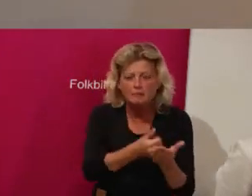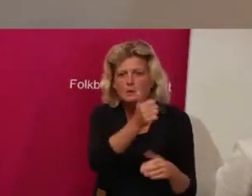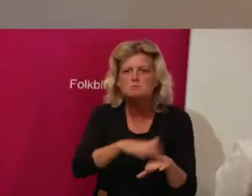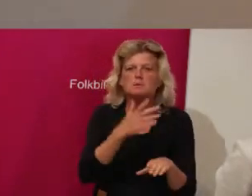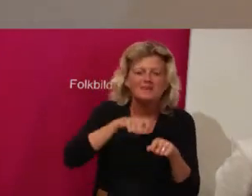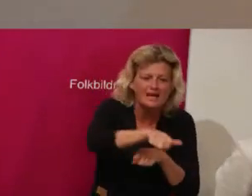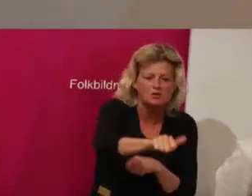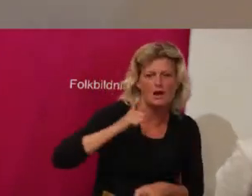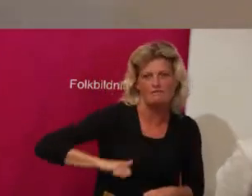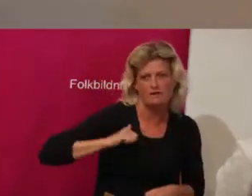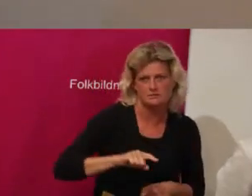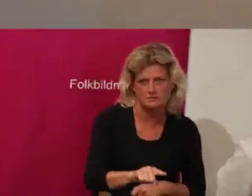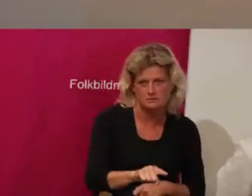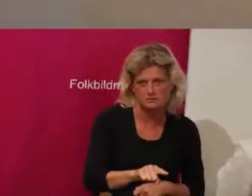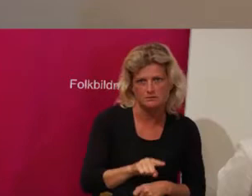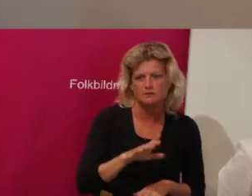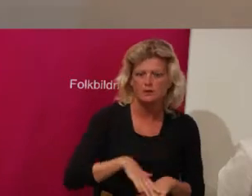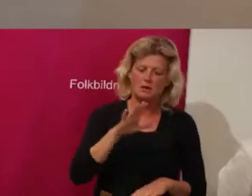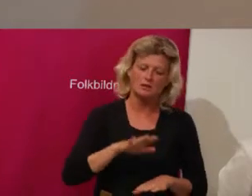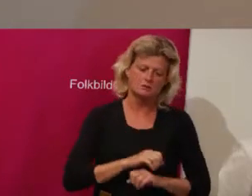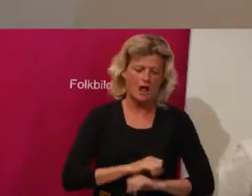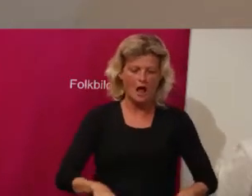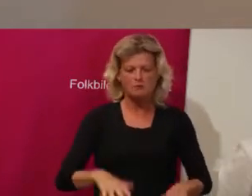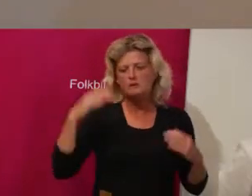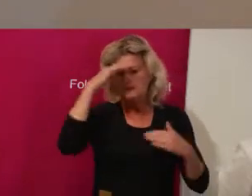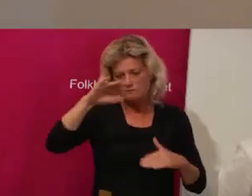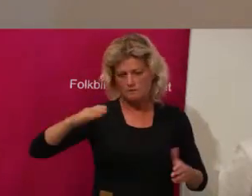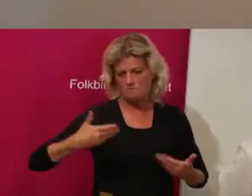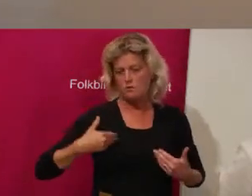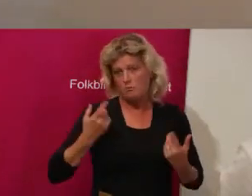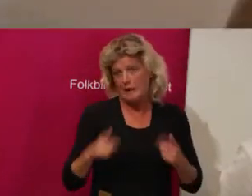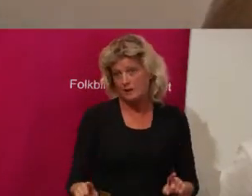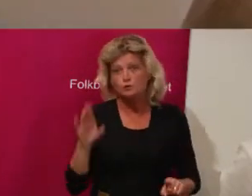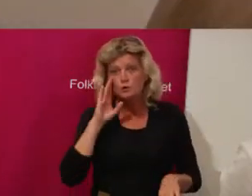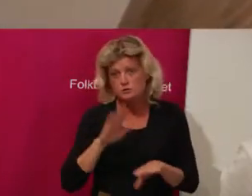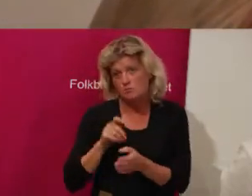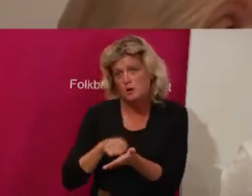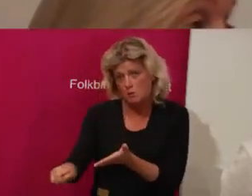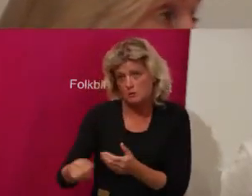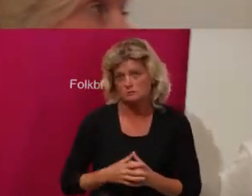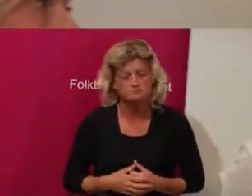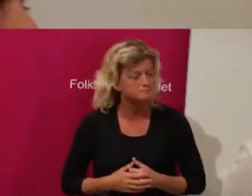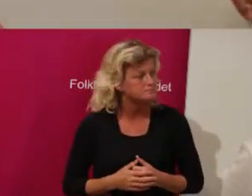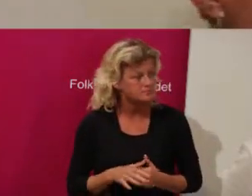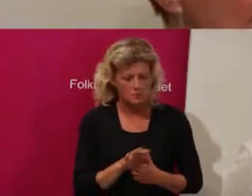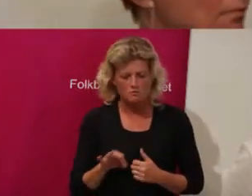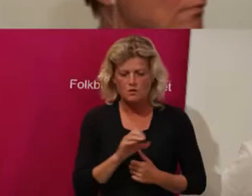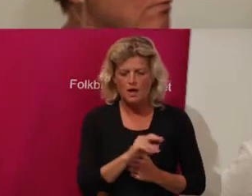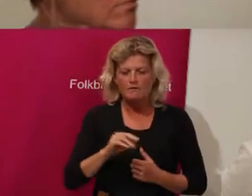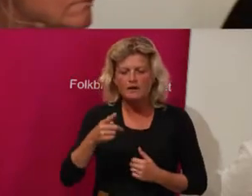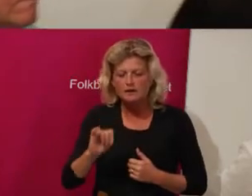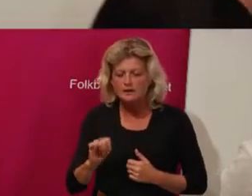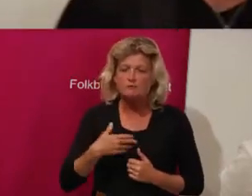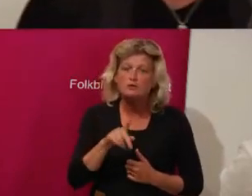används. Så det är en sån här generell reflektion som jag gör. Anneli, vill du säga någonting om det? Förstås en